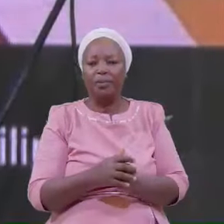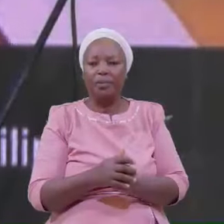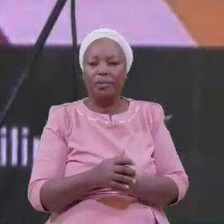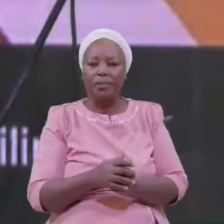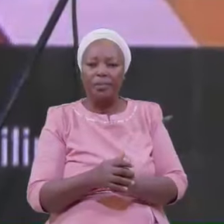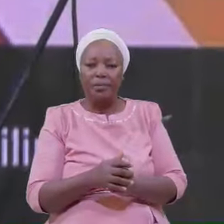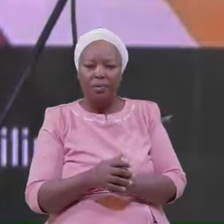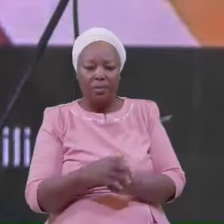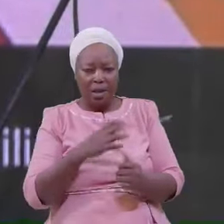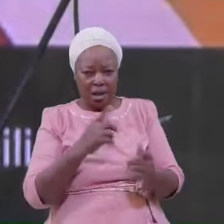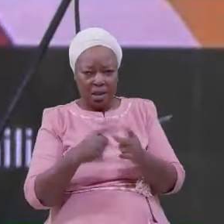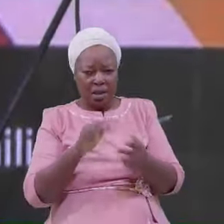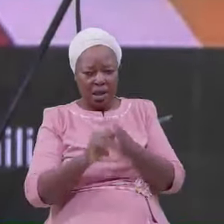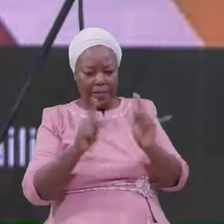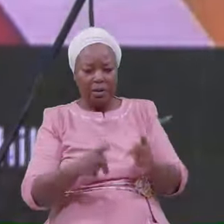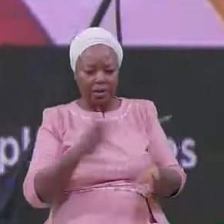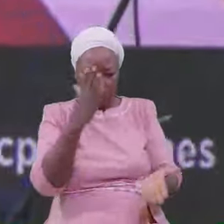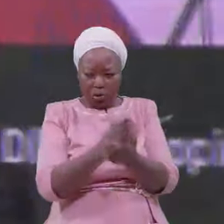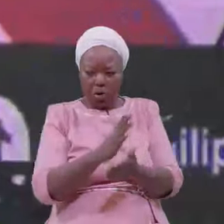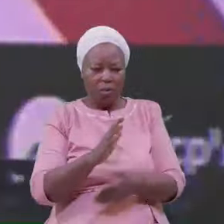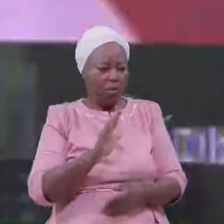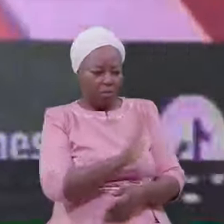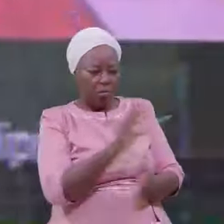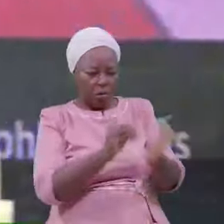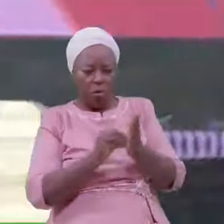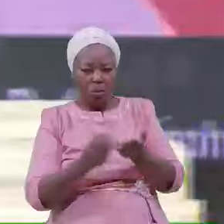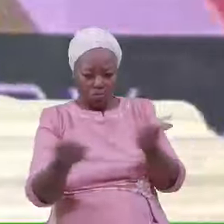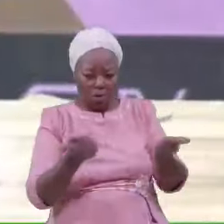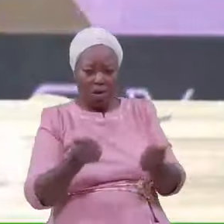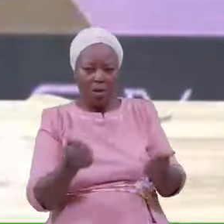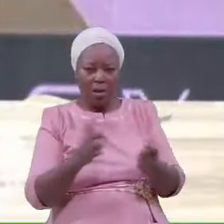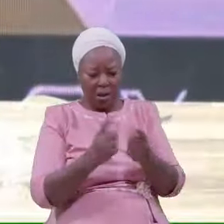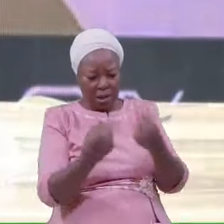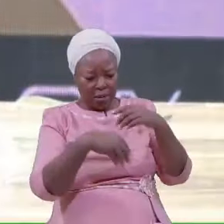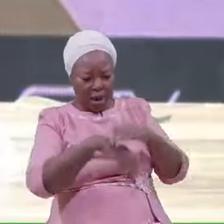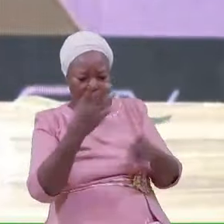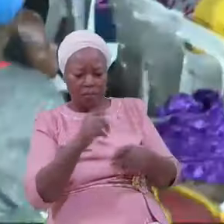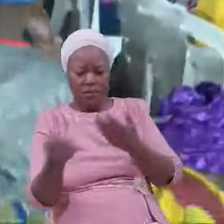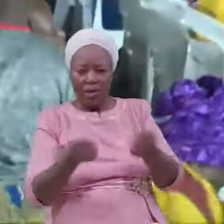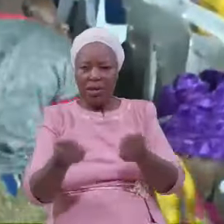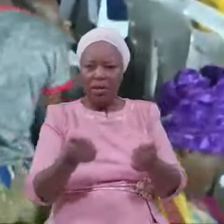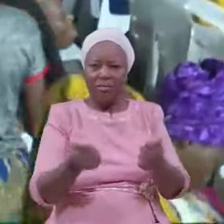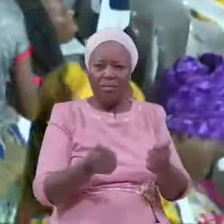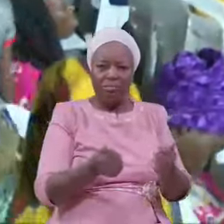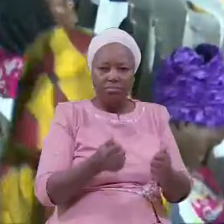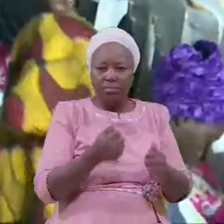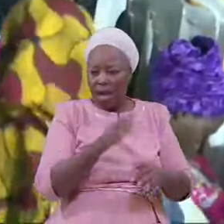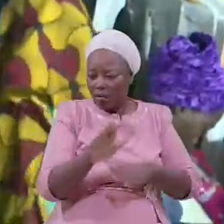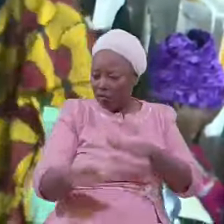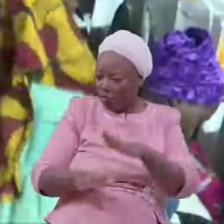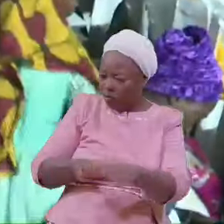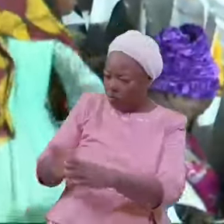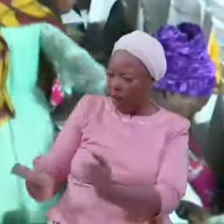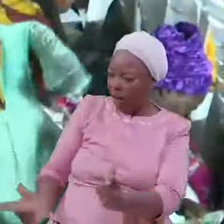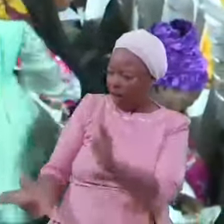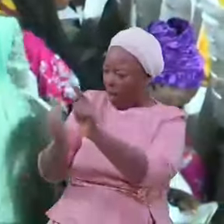fellow stopped his own car. Lumapit ang tao na nakakita sa kanya. And he came down. Lumapit sa kanya. And said, what's wrong? What's